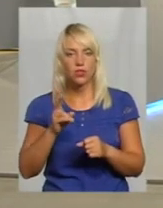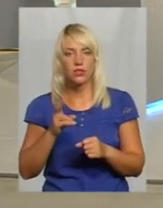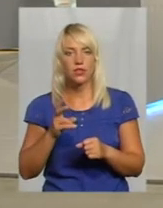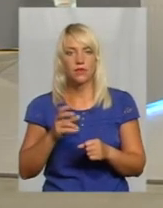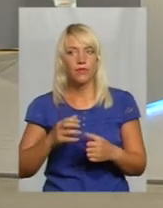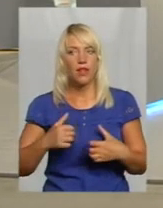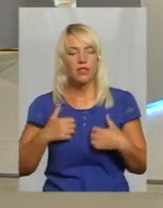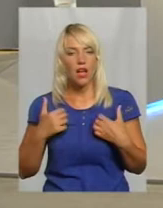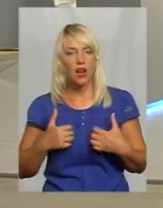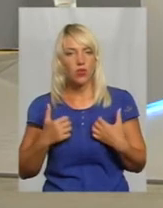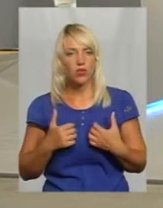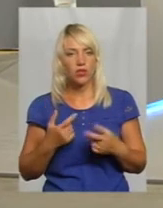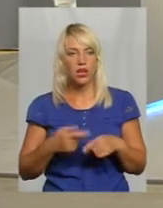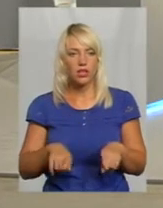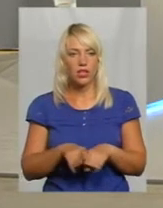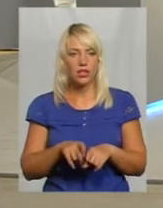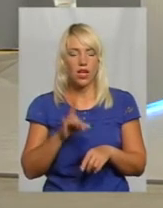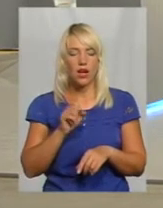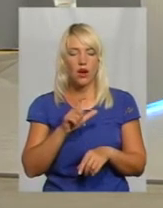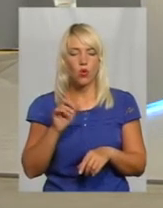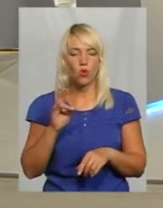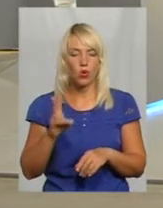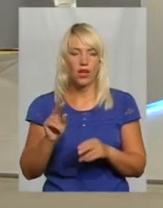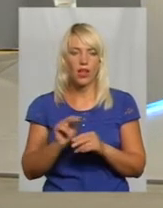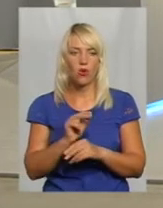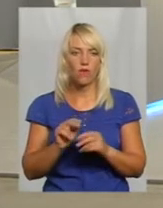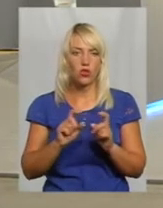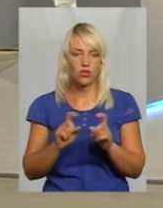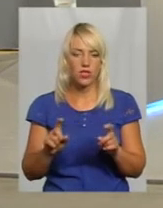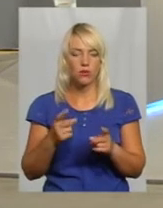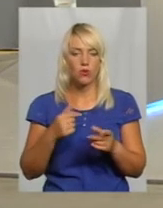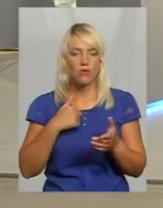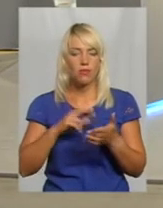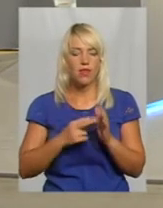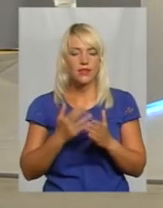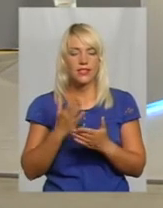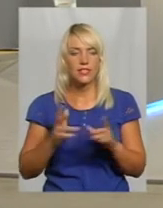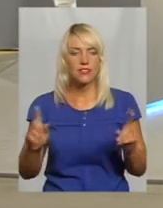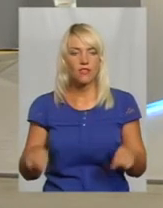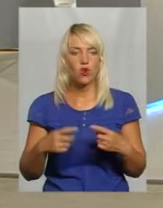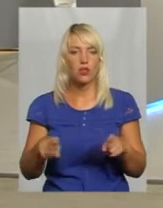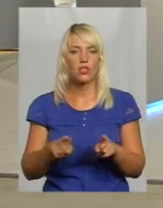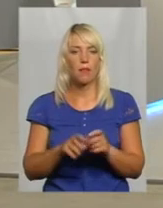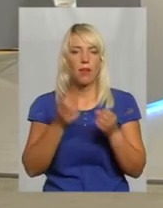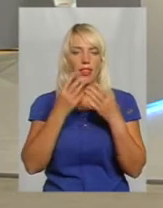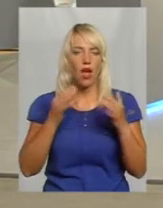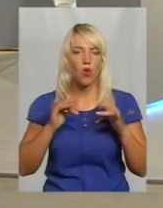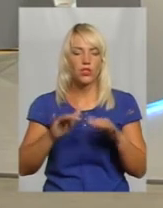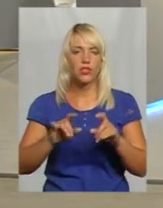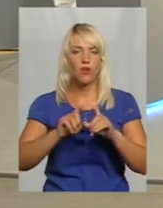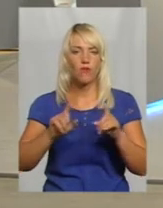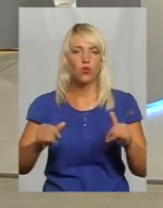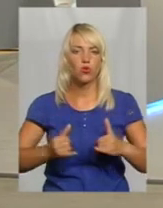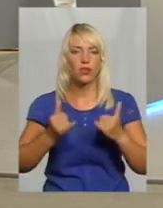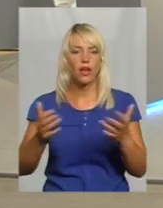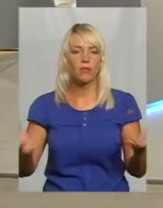от рахунок лікувального заходу. Через те в нас є в планах створення такого, можливо, благодійного фонду для